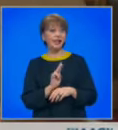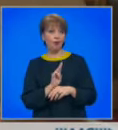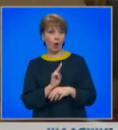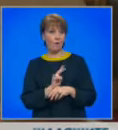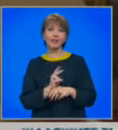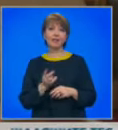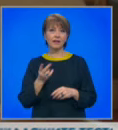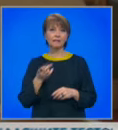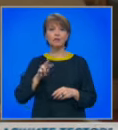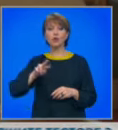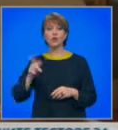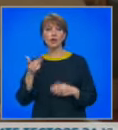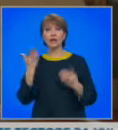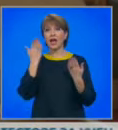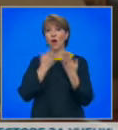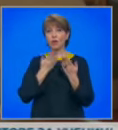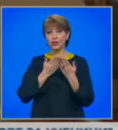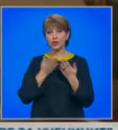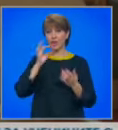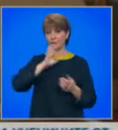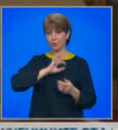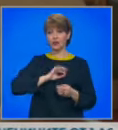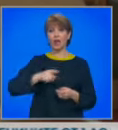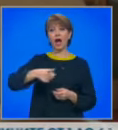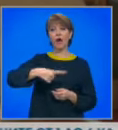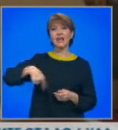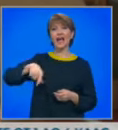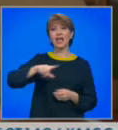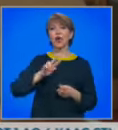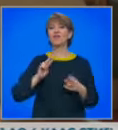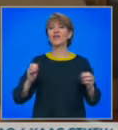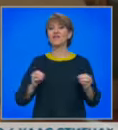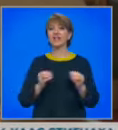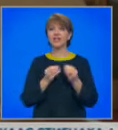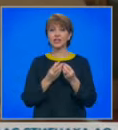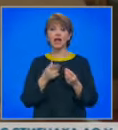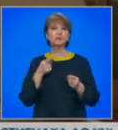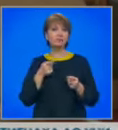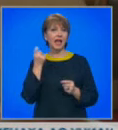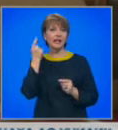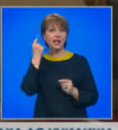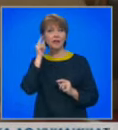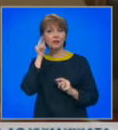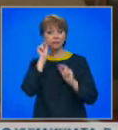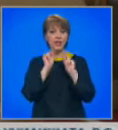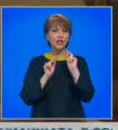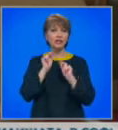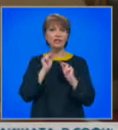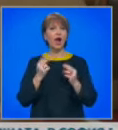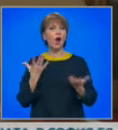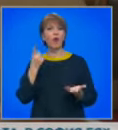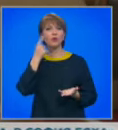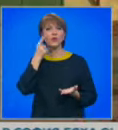получиха и останалите училища от район Възраждане. Това стана след като директорите изчислиха колко точно тестове са им